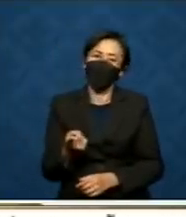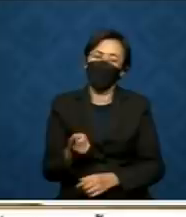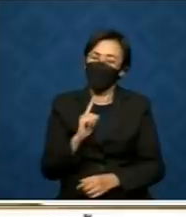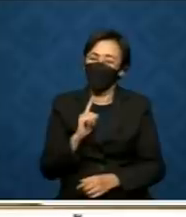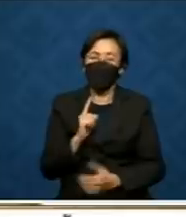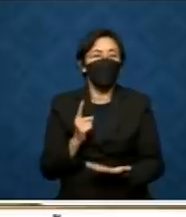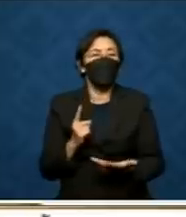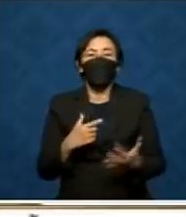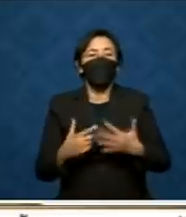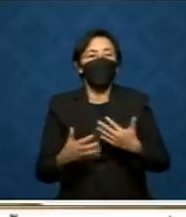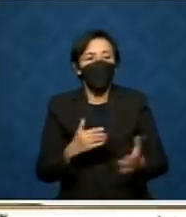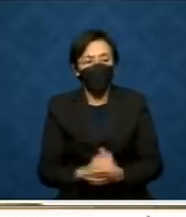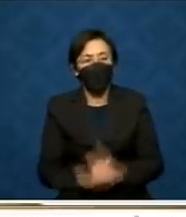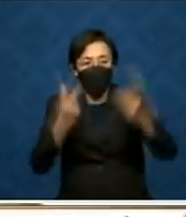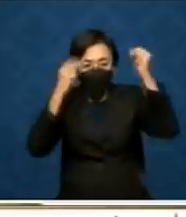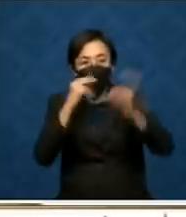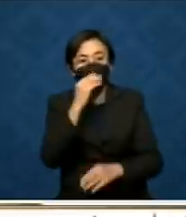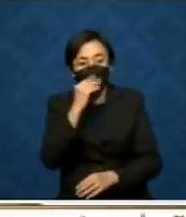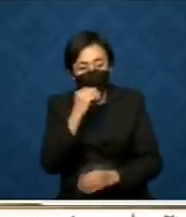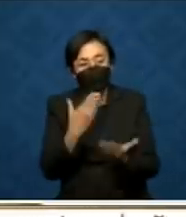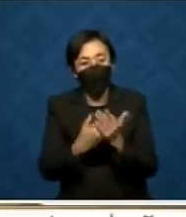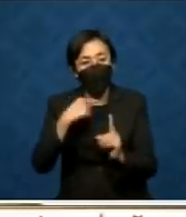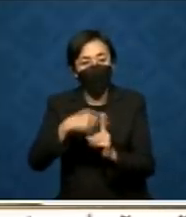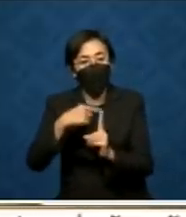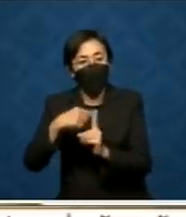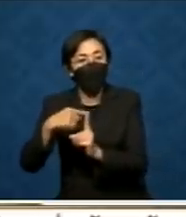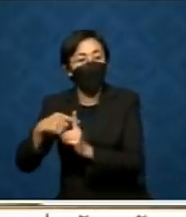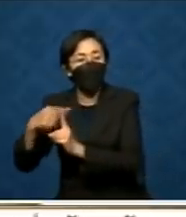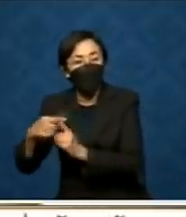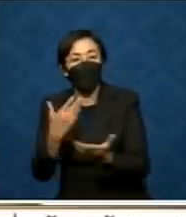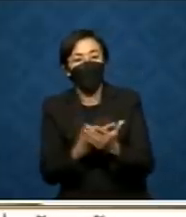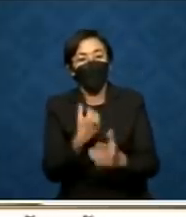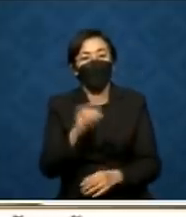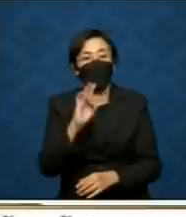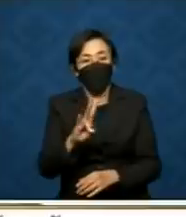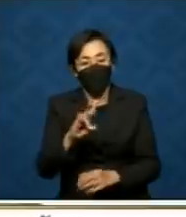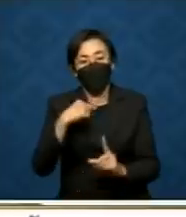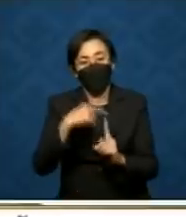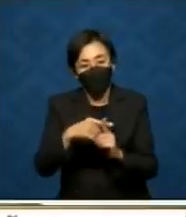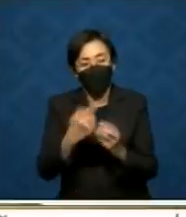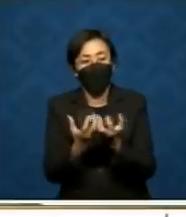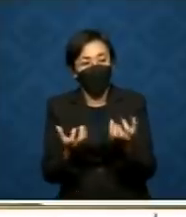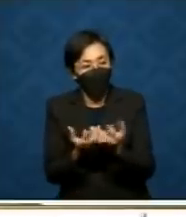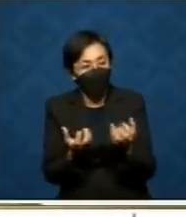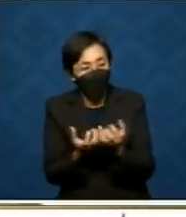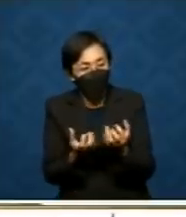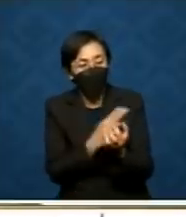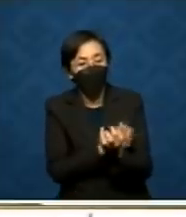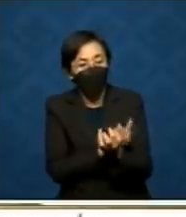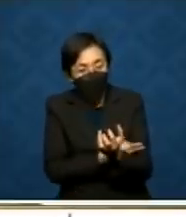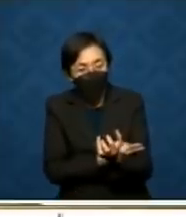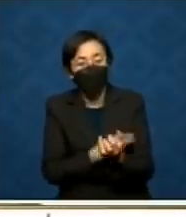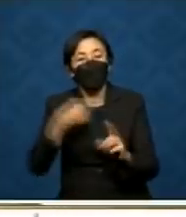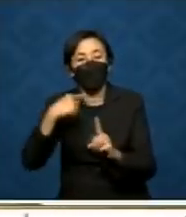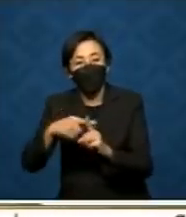เอาล่ะสมมุติเป็นเหมือนนายกประยุทธ์มีชุดจะบาดบัวค่าเวชภัณฑ์บัวค่าขน